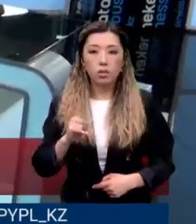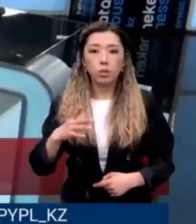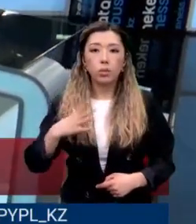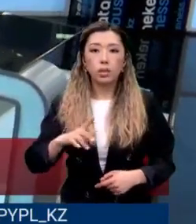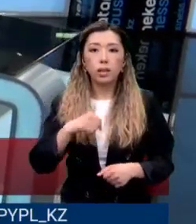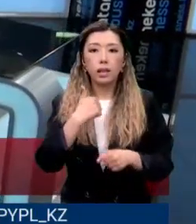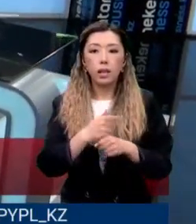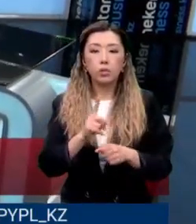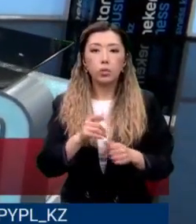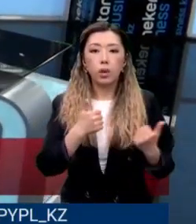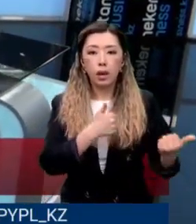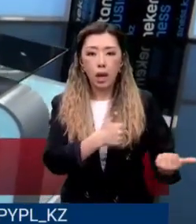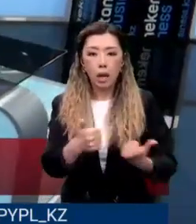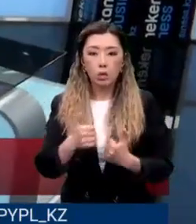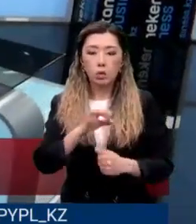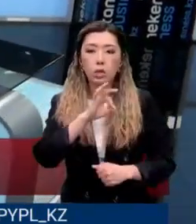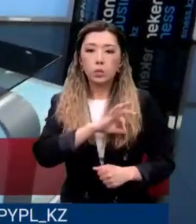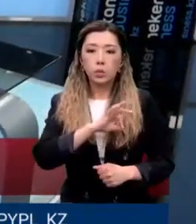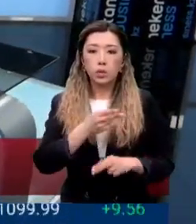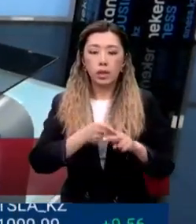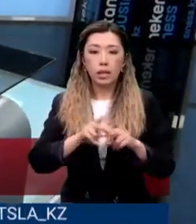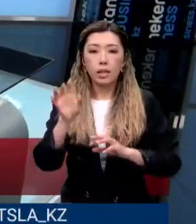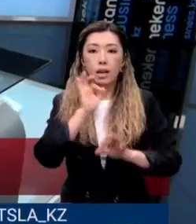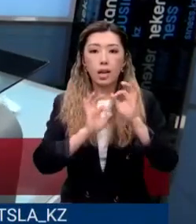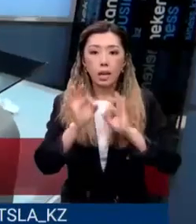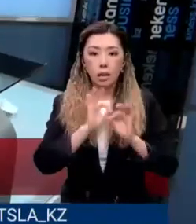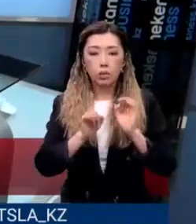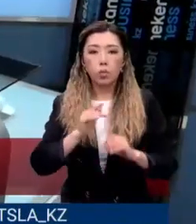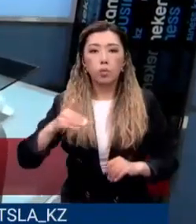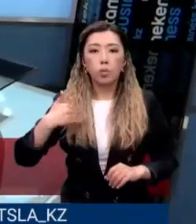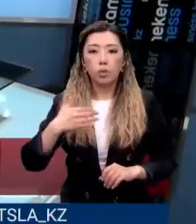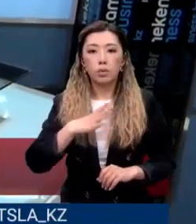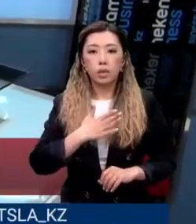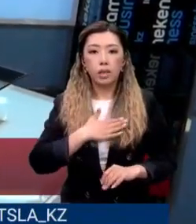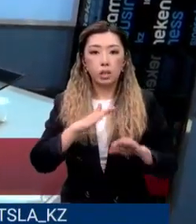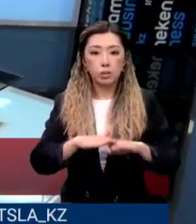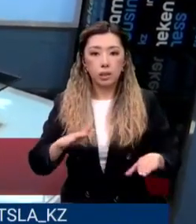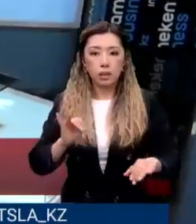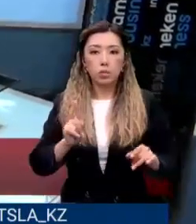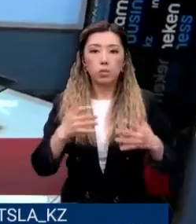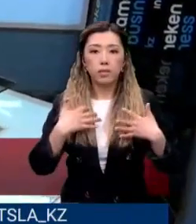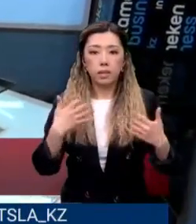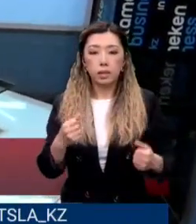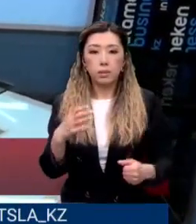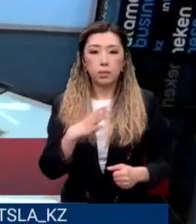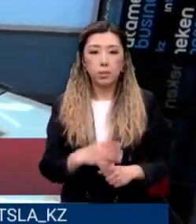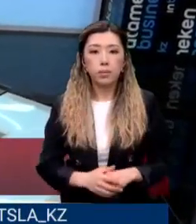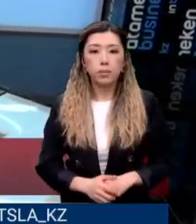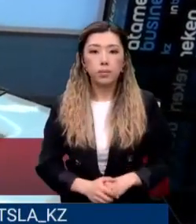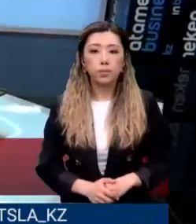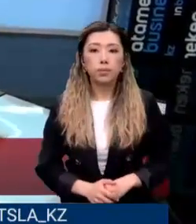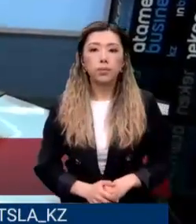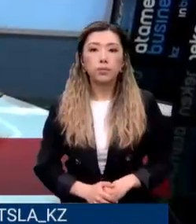самое главное благополучно применить эти препараты на пользу нашим деткам, и чтобы они наконец-то выздоровели. Ну, о прозрачности работы мы еще